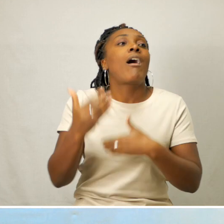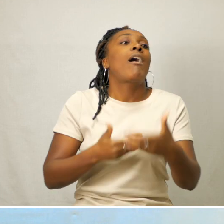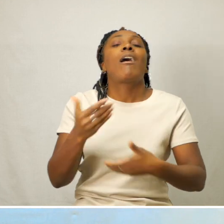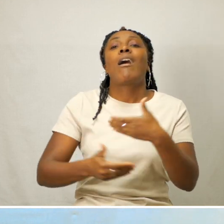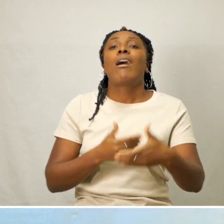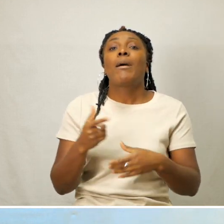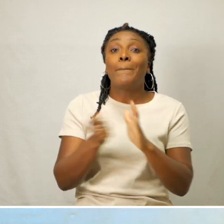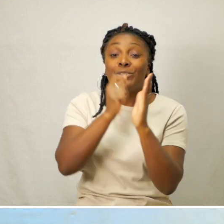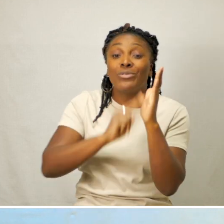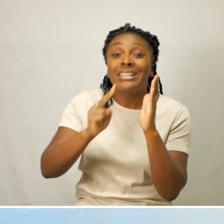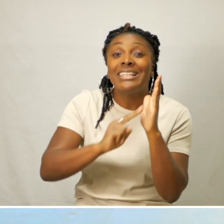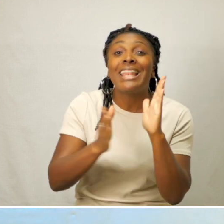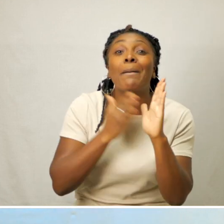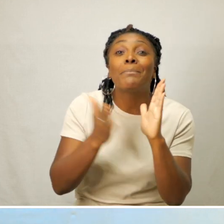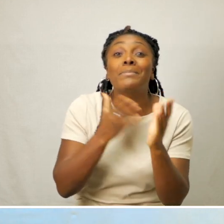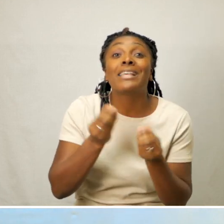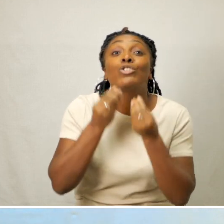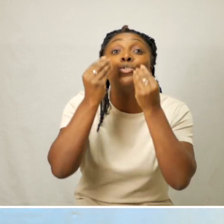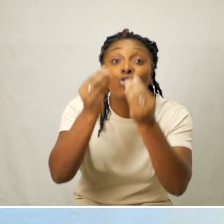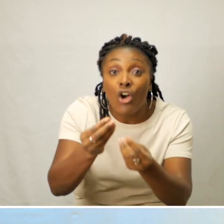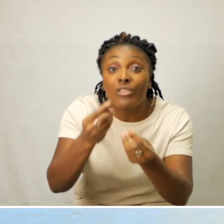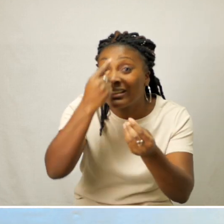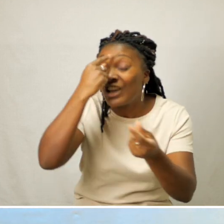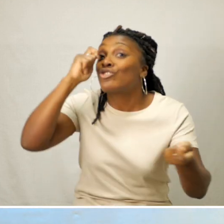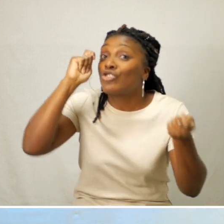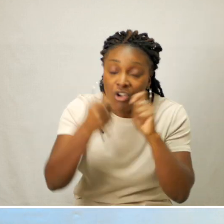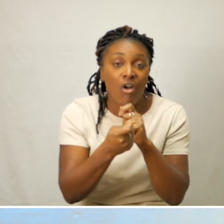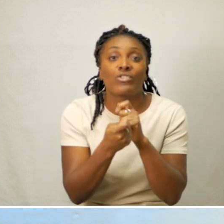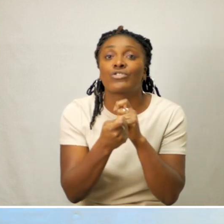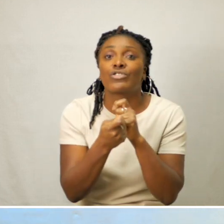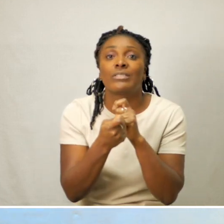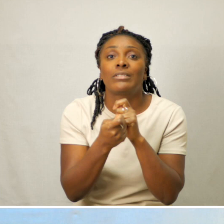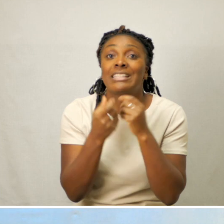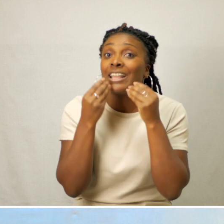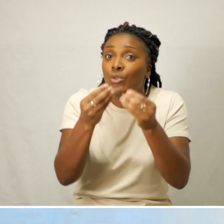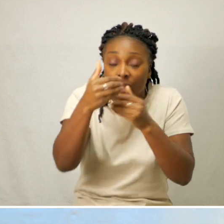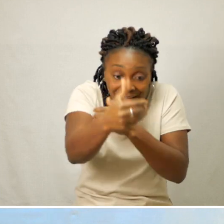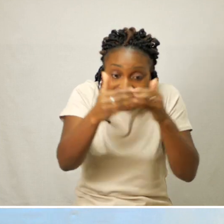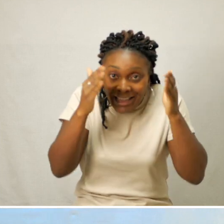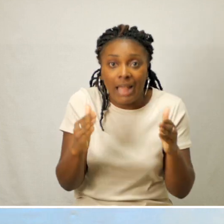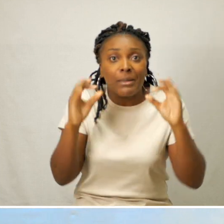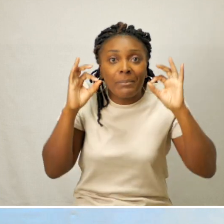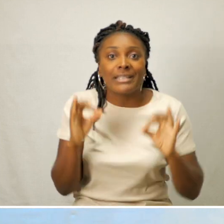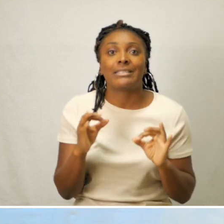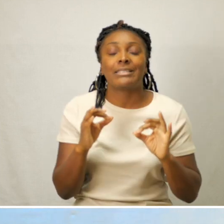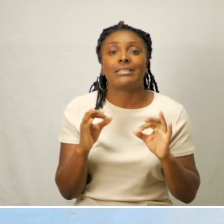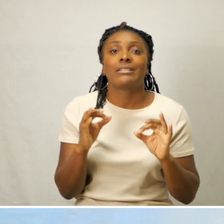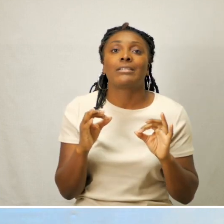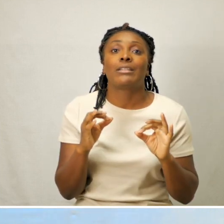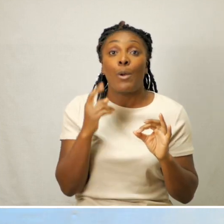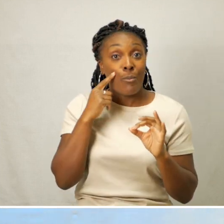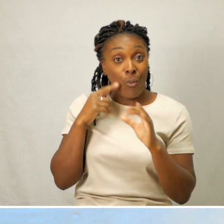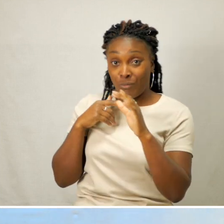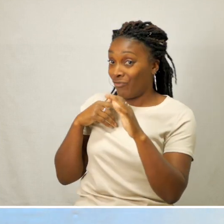les Écritures, elles viennent changer ta façon de voir les choses et elles viennent te recadrer pour que tu fonctionnes en fait à la